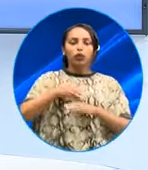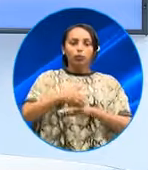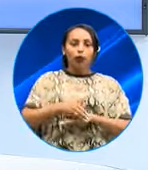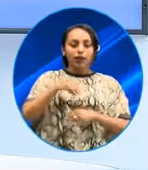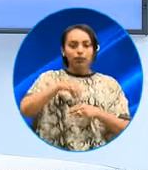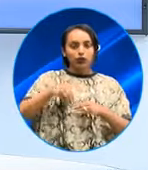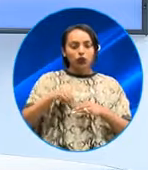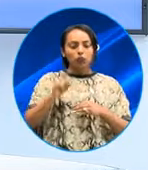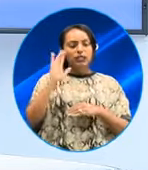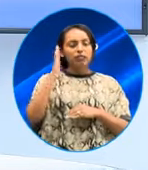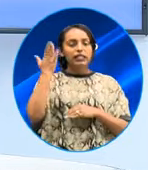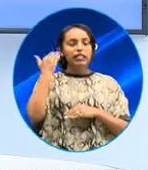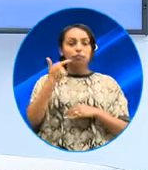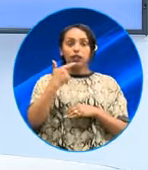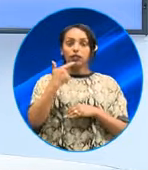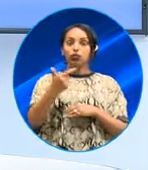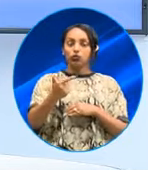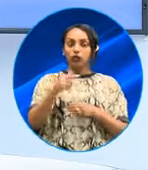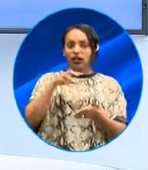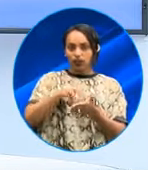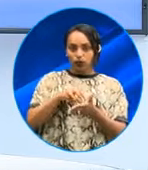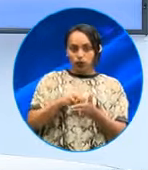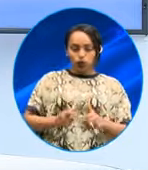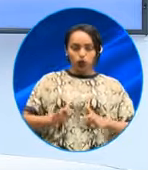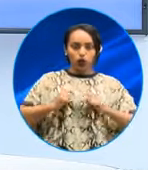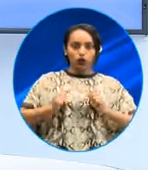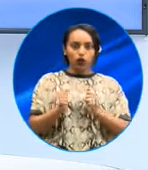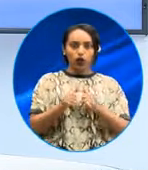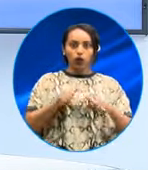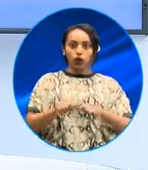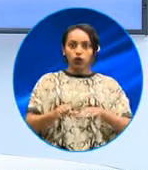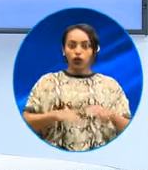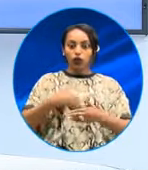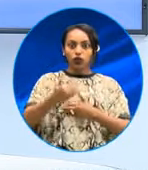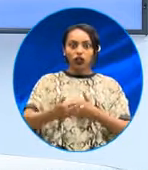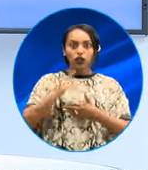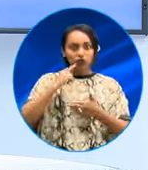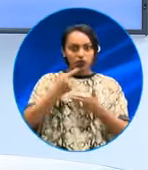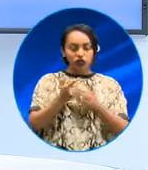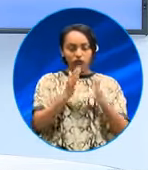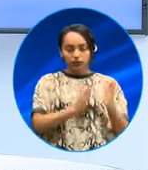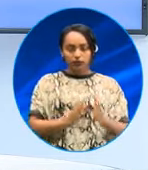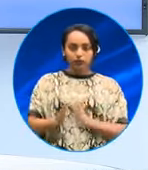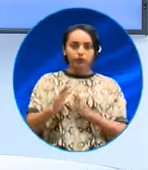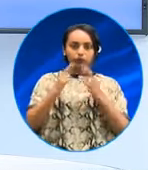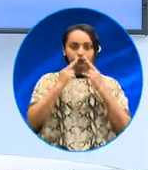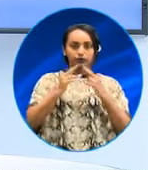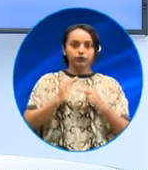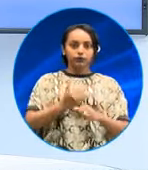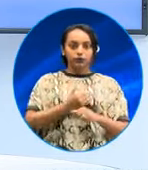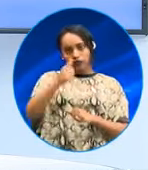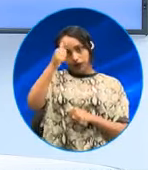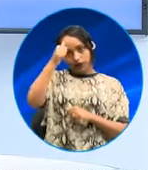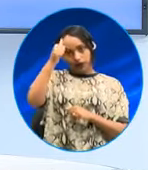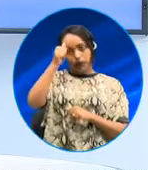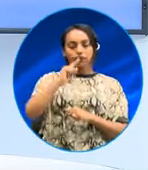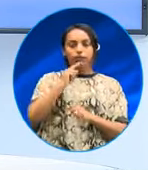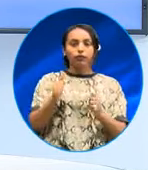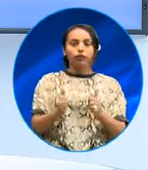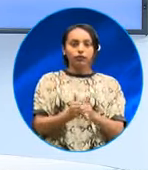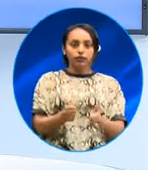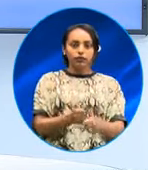በኋላ ምርጫው ምን ይመስል ነበር ሲል ከከተሞቹ ነዋሪዎች ጋር ቆይታ አድርጎ ተከታዩን ዘገባ ያዘጋጀው አንዋር አህመድ ነው።